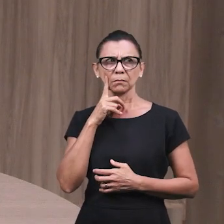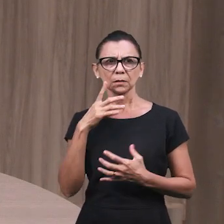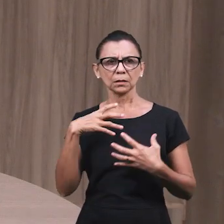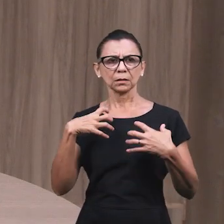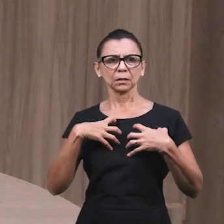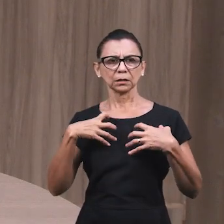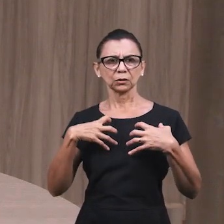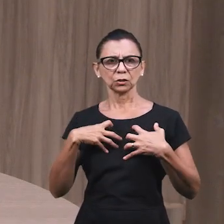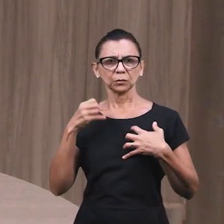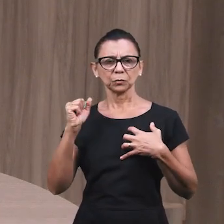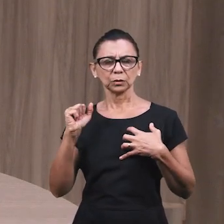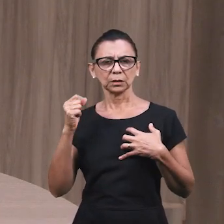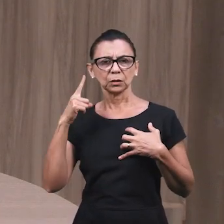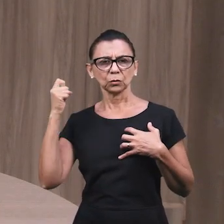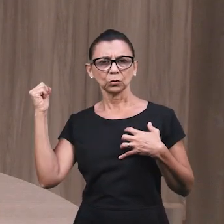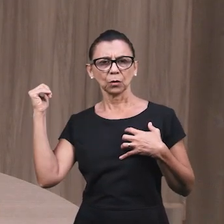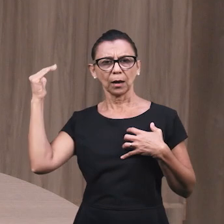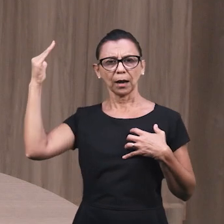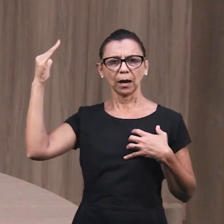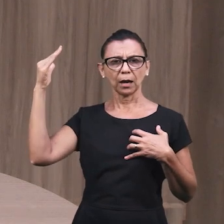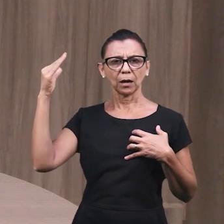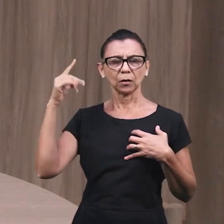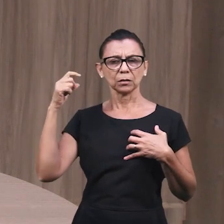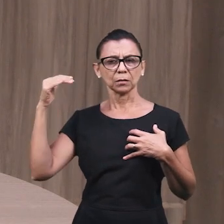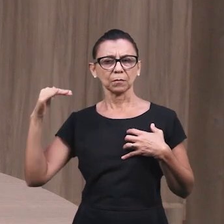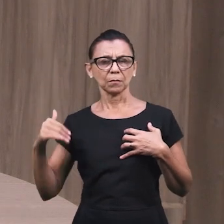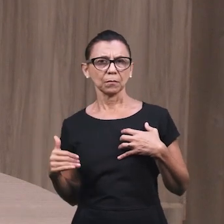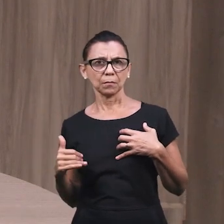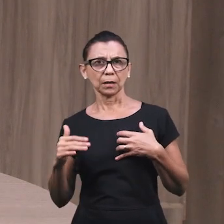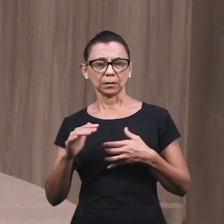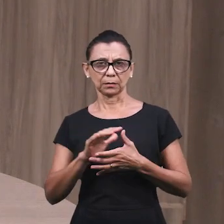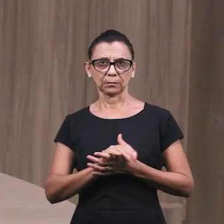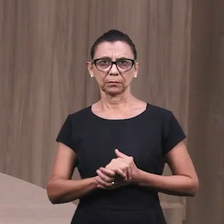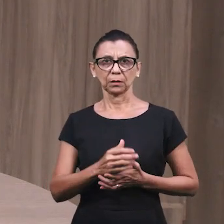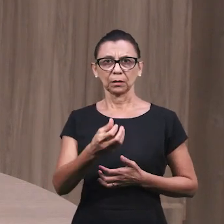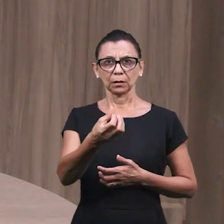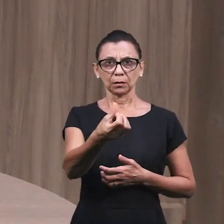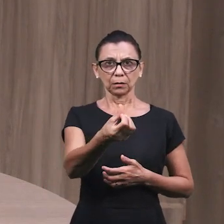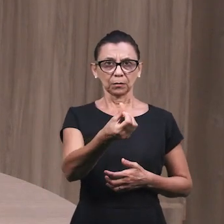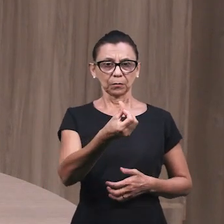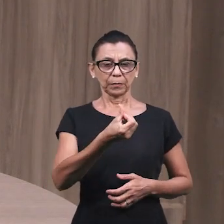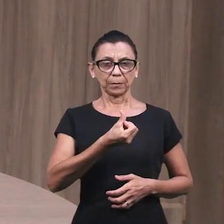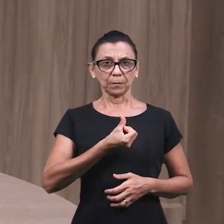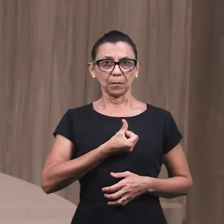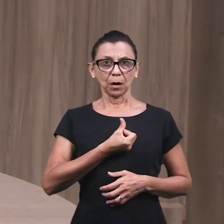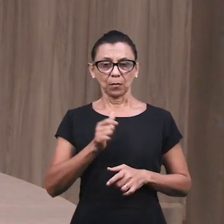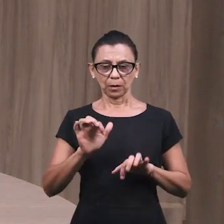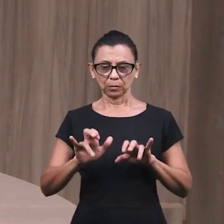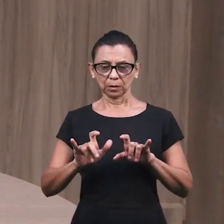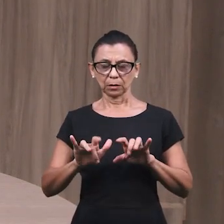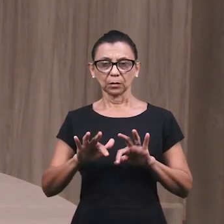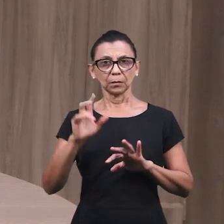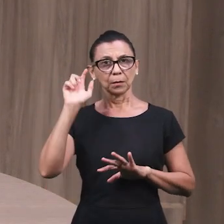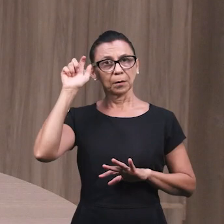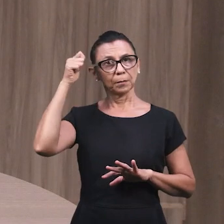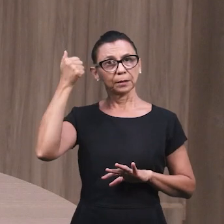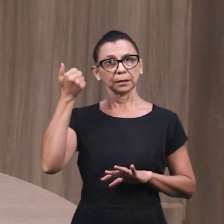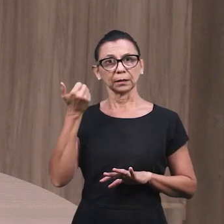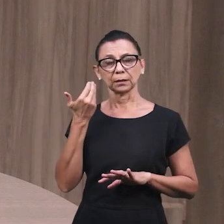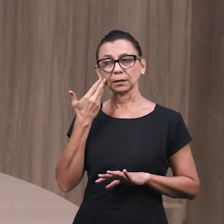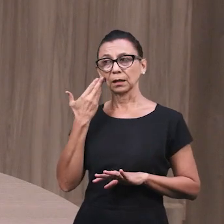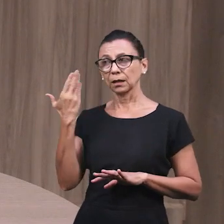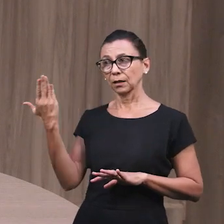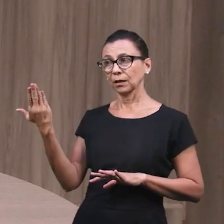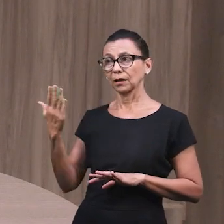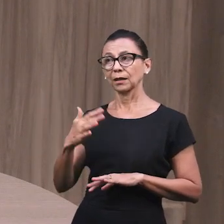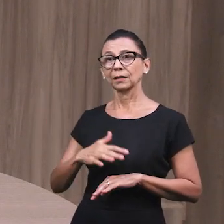tonalité de la musique, de la louange. Généralement, le bémol est une touche noire. Regardez